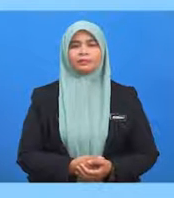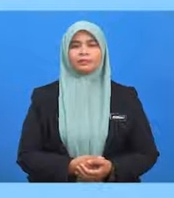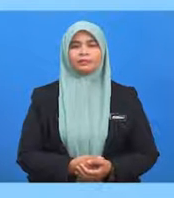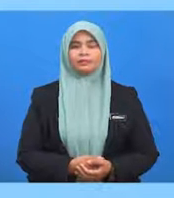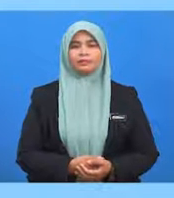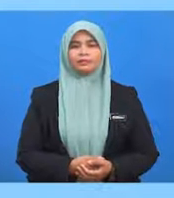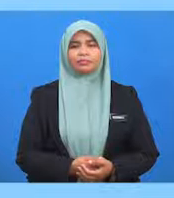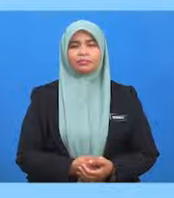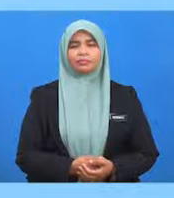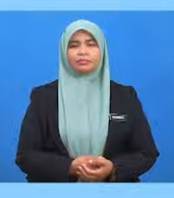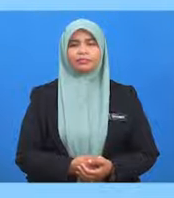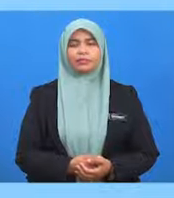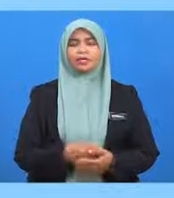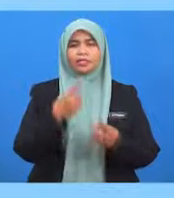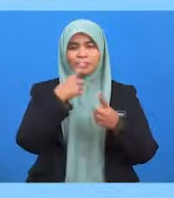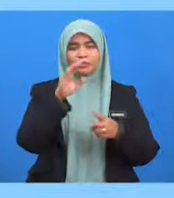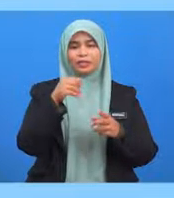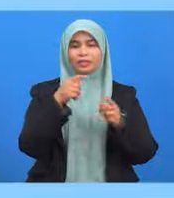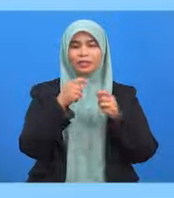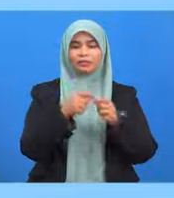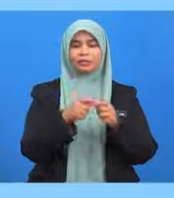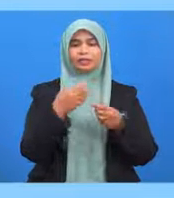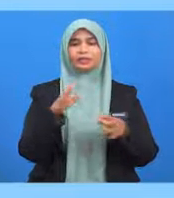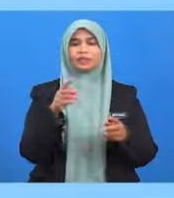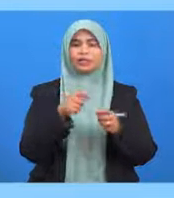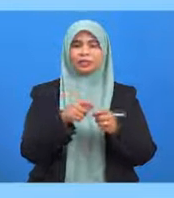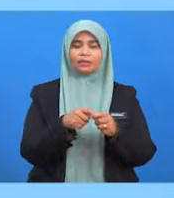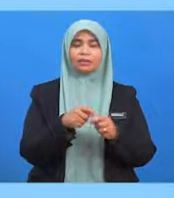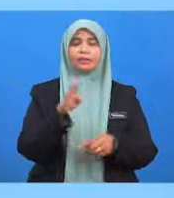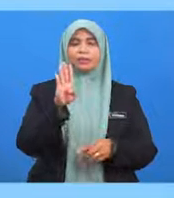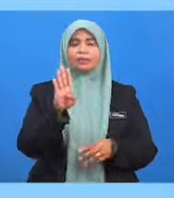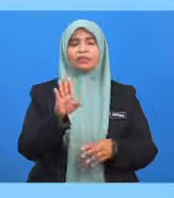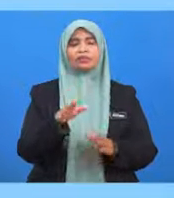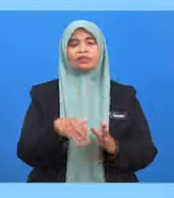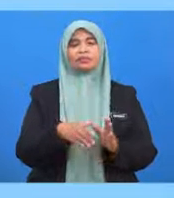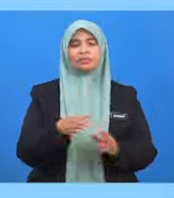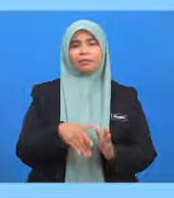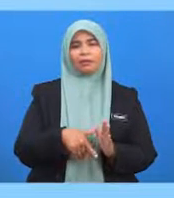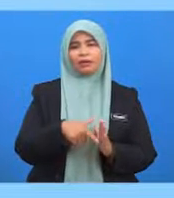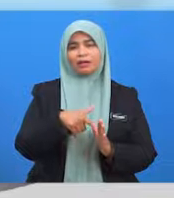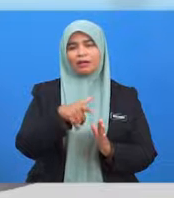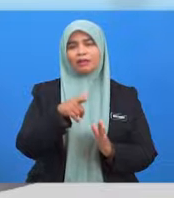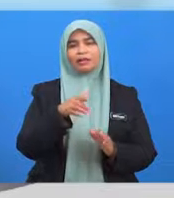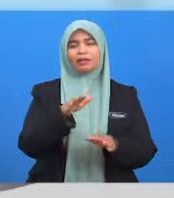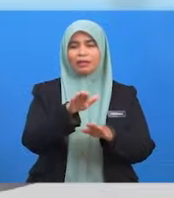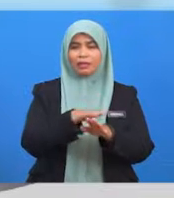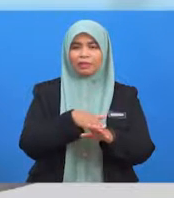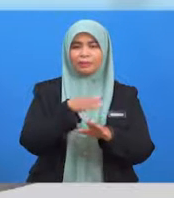Ha, jawapan yang tepat sudah tentu B. Semakin perlahan.